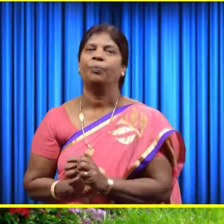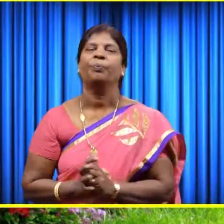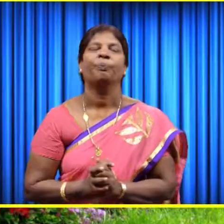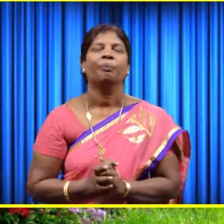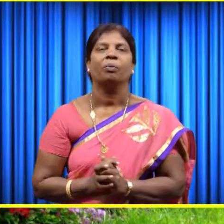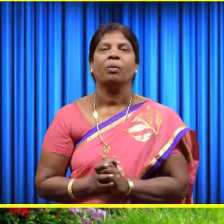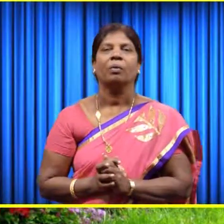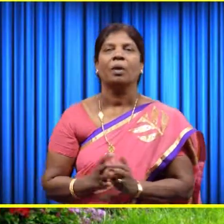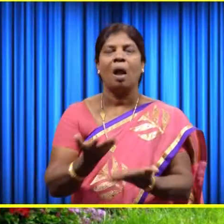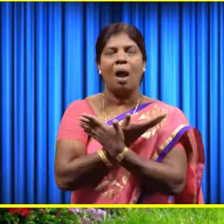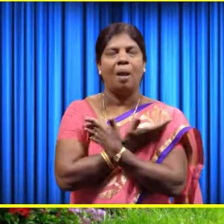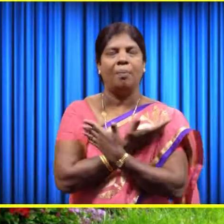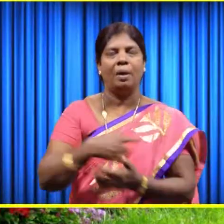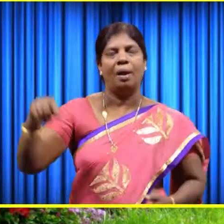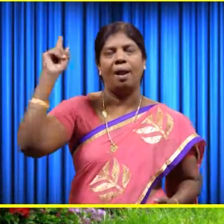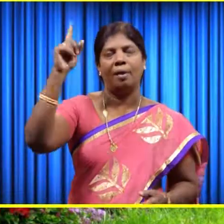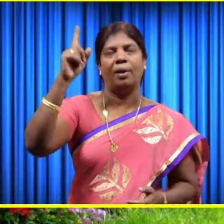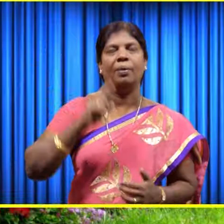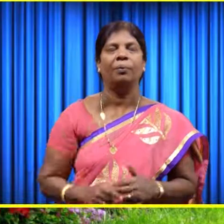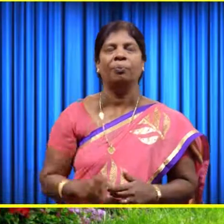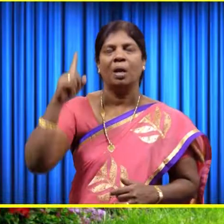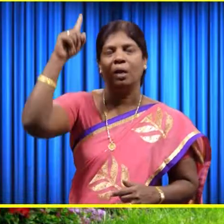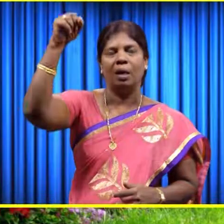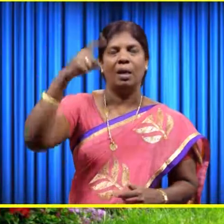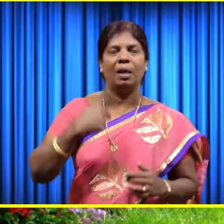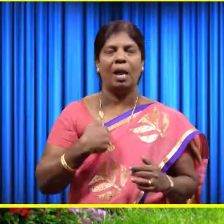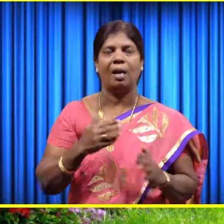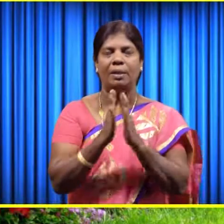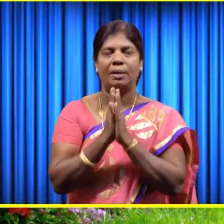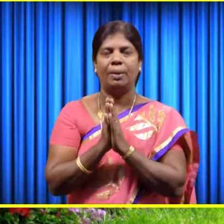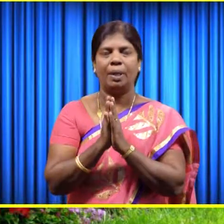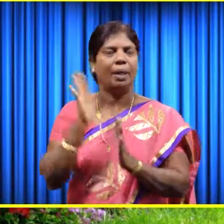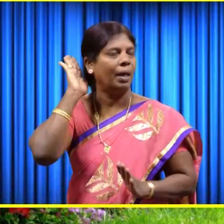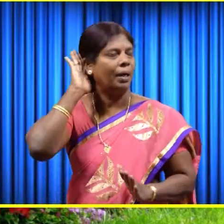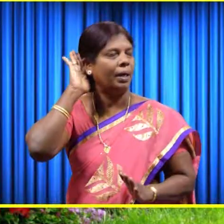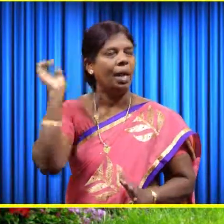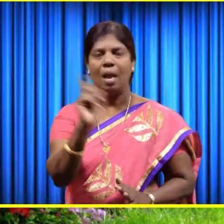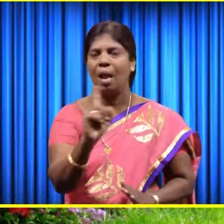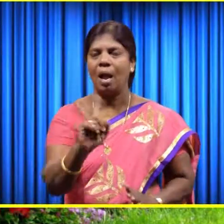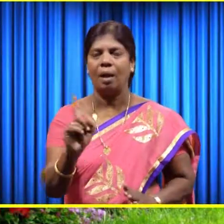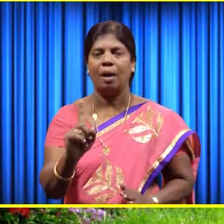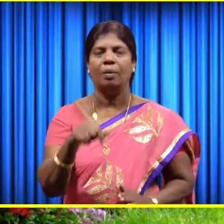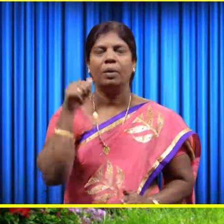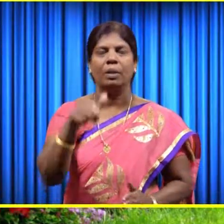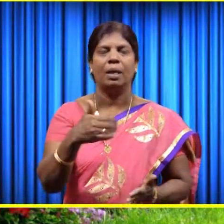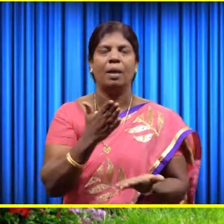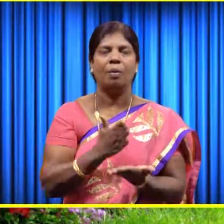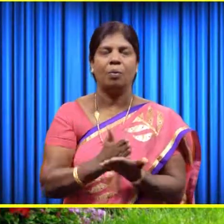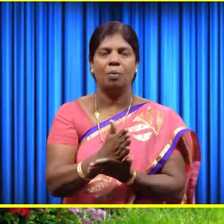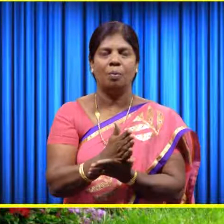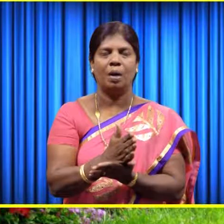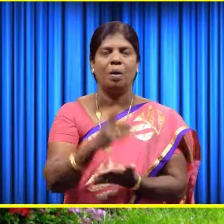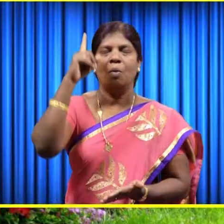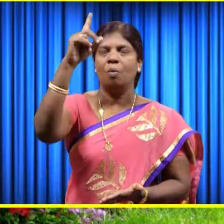இந்த நிகழ்ச்சியை முடிவரச் செய்வோம். அன்பின் ஆண்டவரே, நீர் எங்கள் ஜெபத்தை கேட்டீர். யாரெல்லாம்